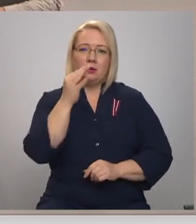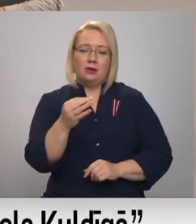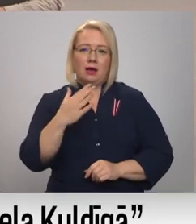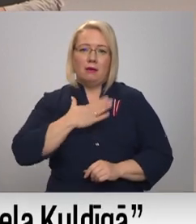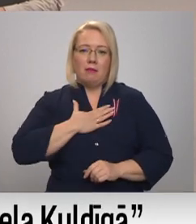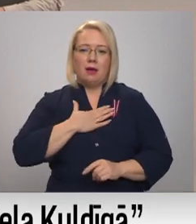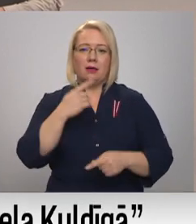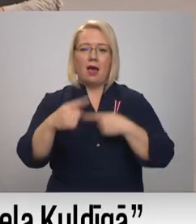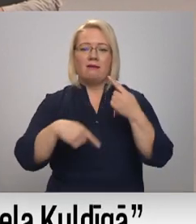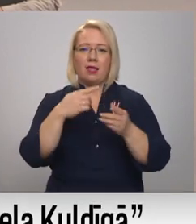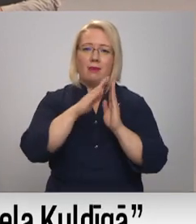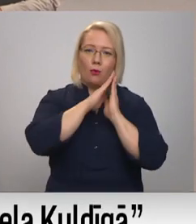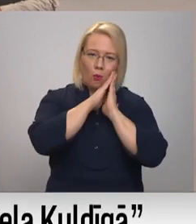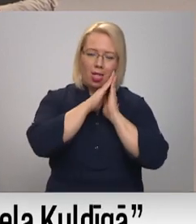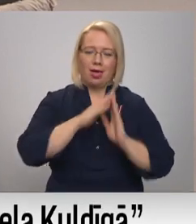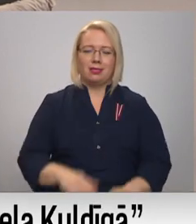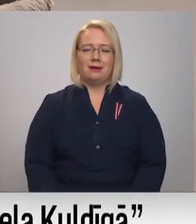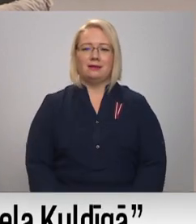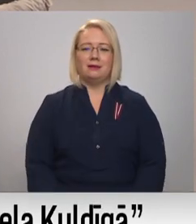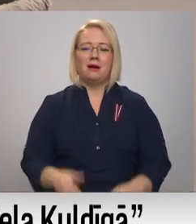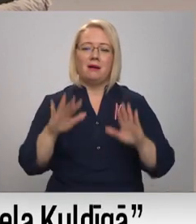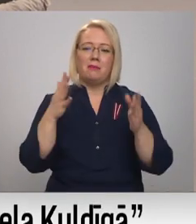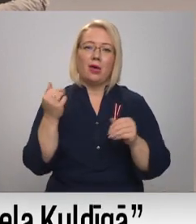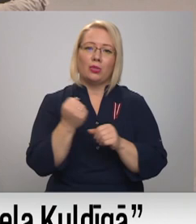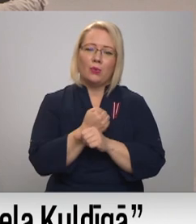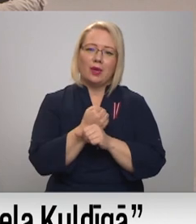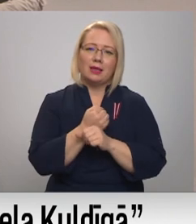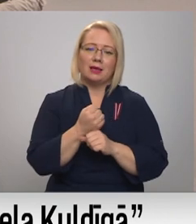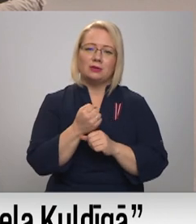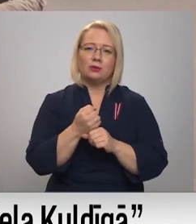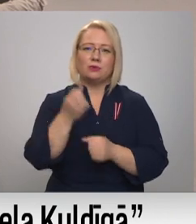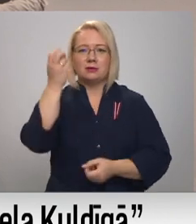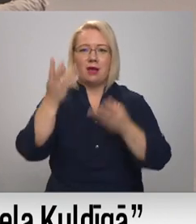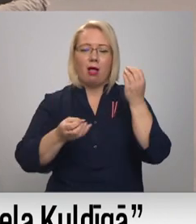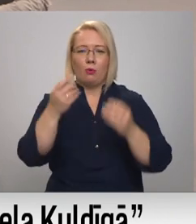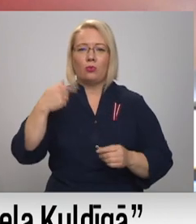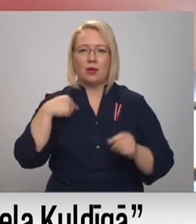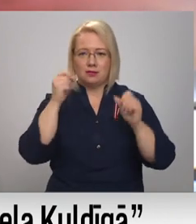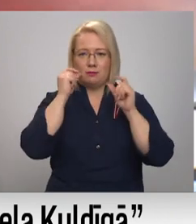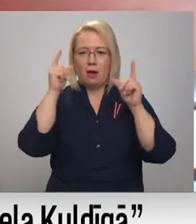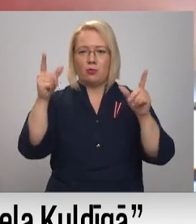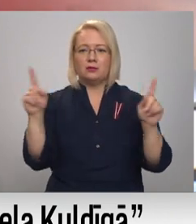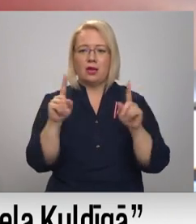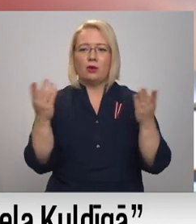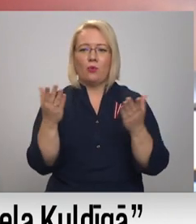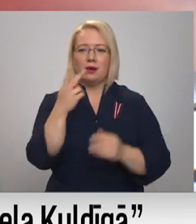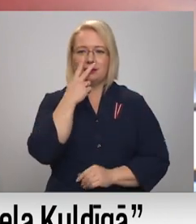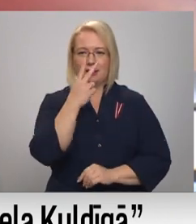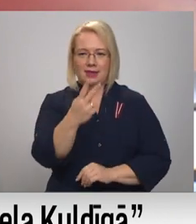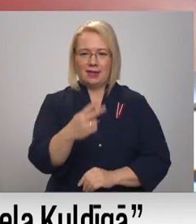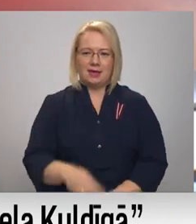kā vienmēr gulēt. Gulēt, bet toties uz salūti es pamostos parasti, tad ir ko skatīties.